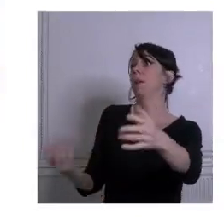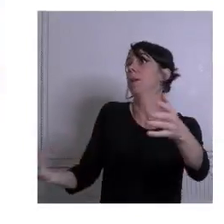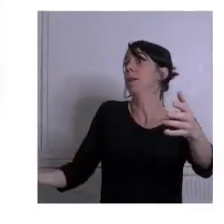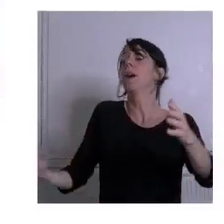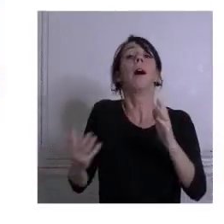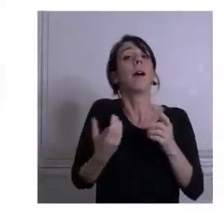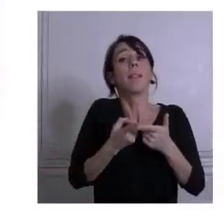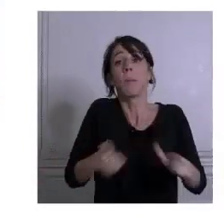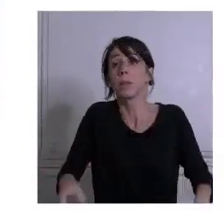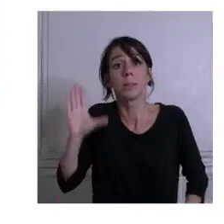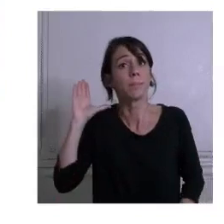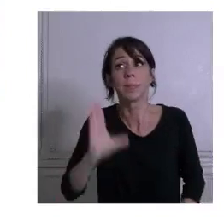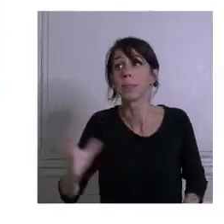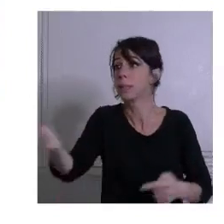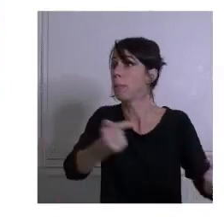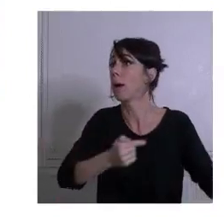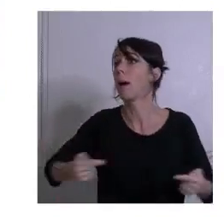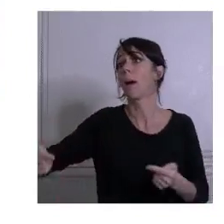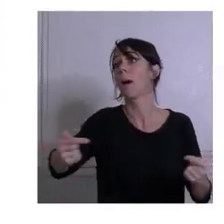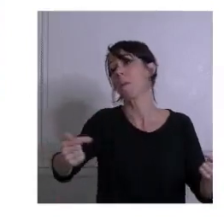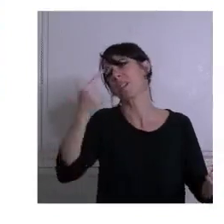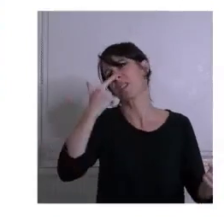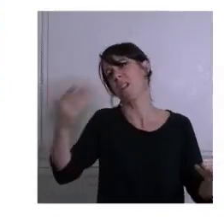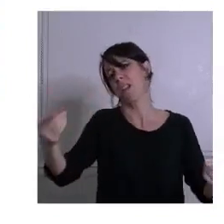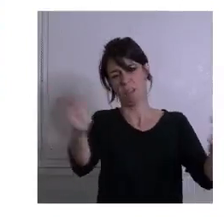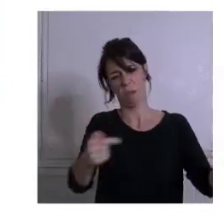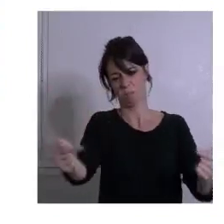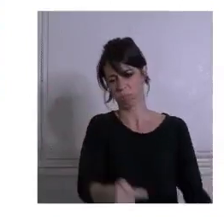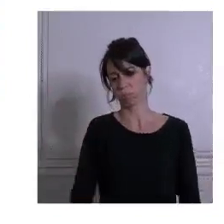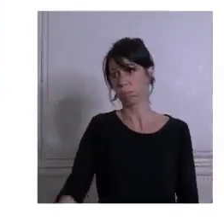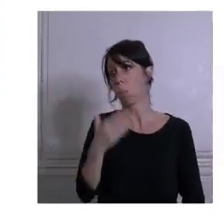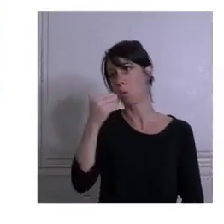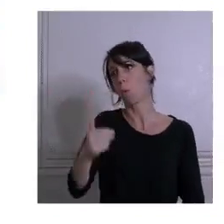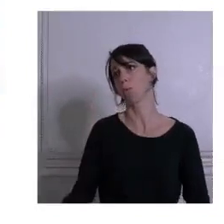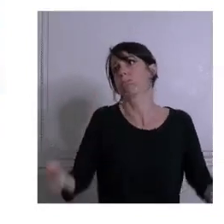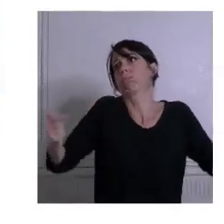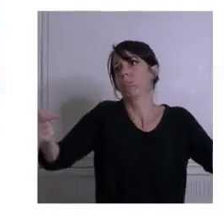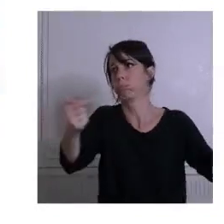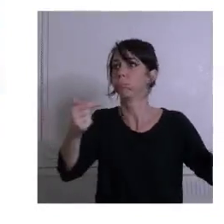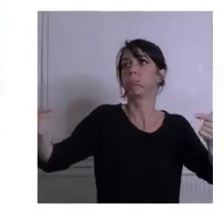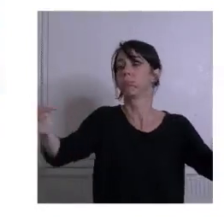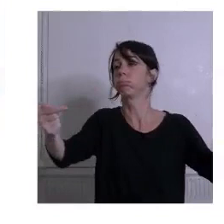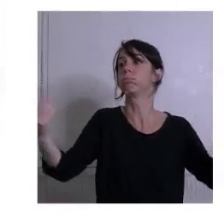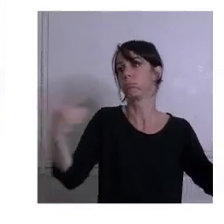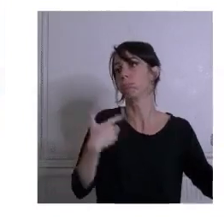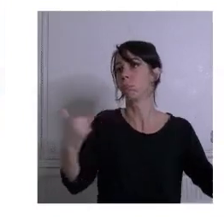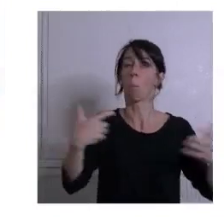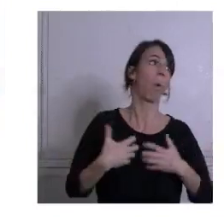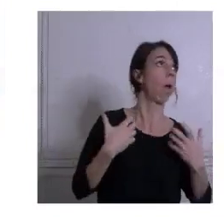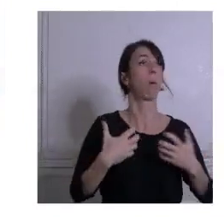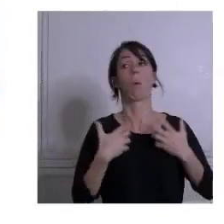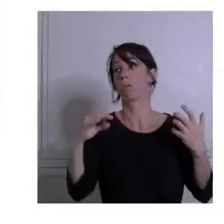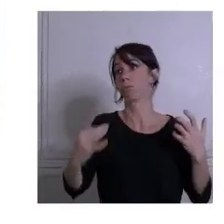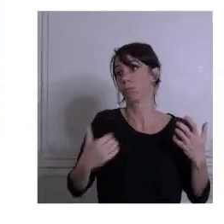on veut un bouquet énergétique, c'est facile. Le caractériser dans les faits, moi j'ai vu des propositions de prise en compte de 50% et j'ai dit que c'est une bonne chose.